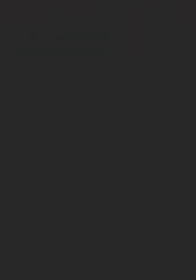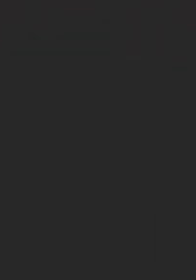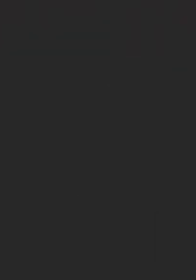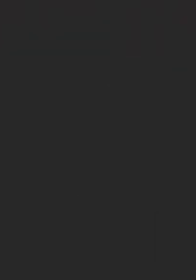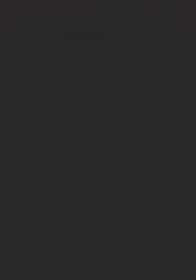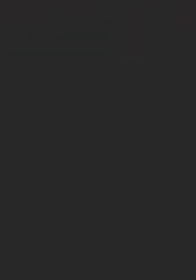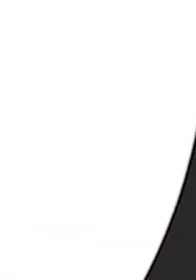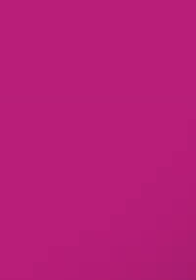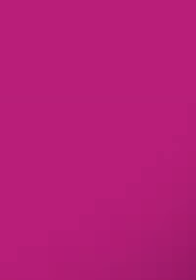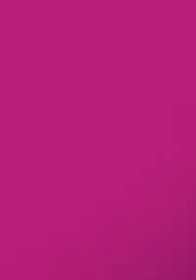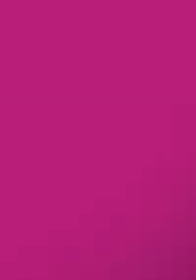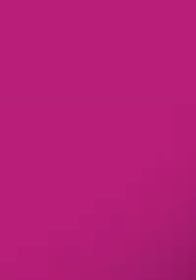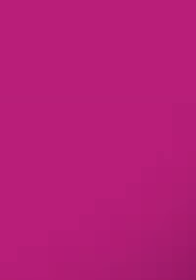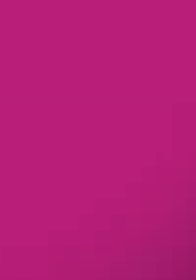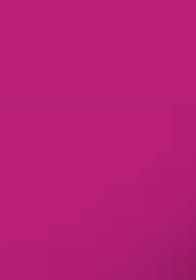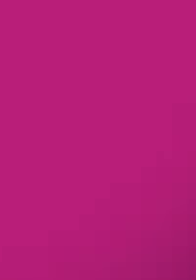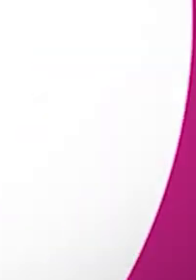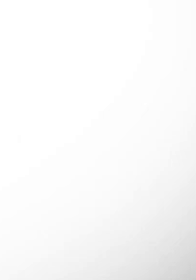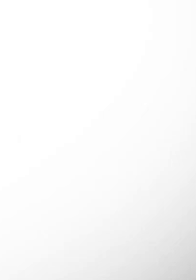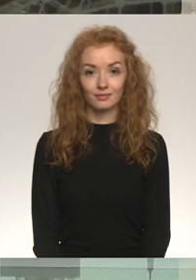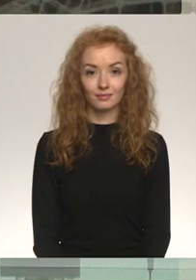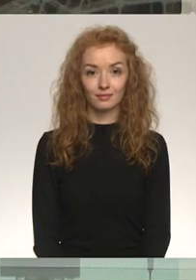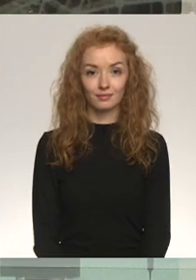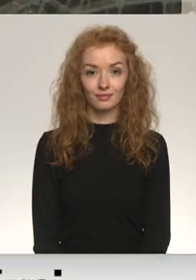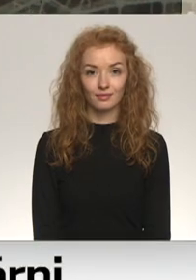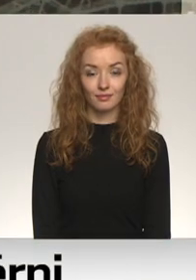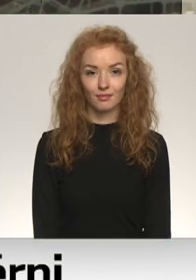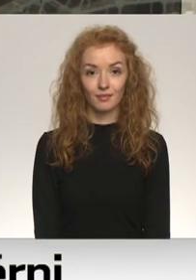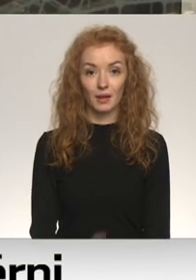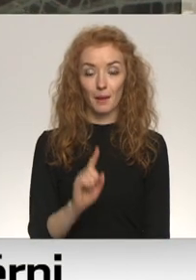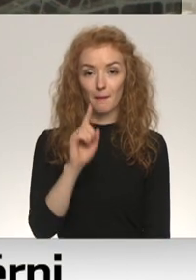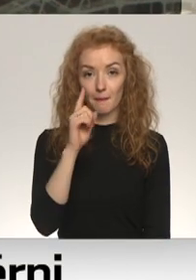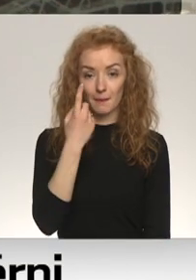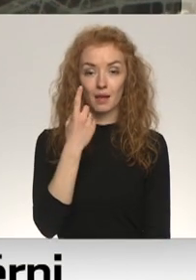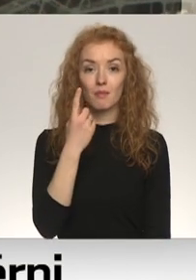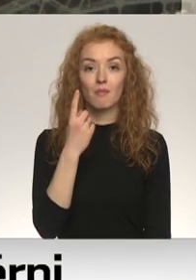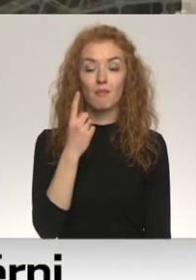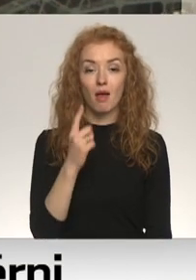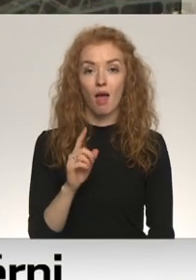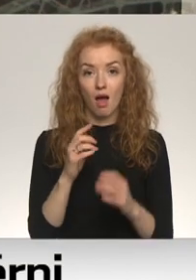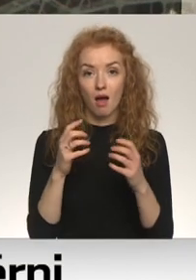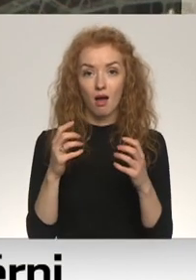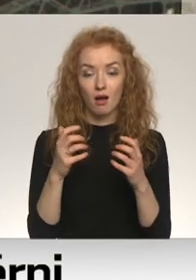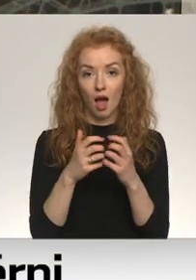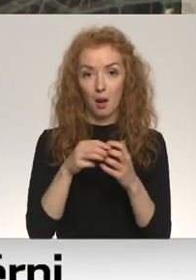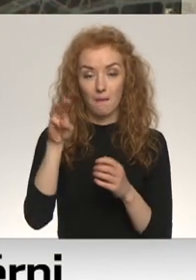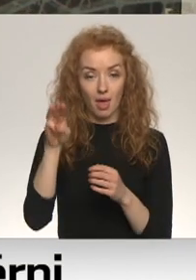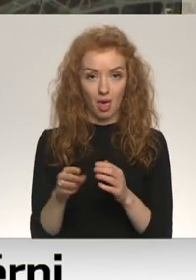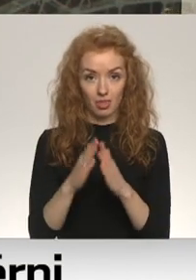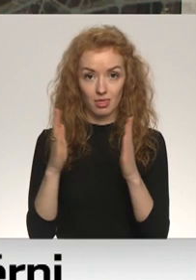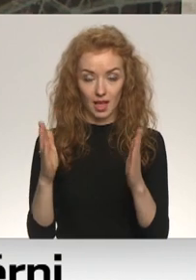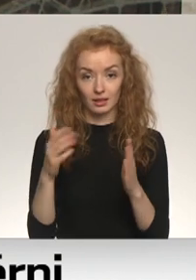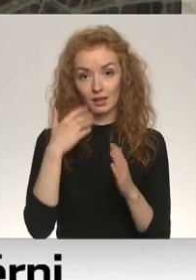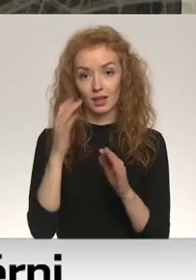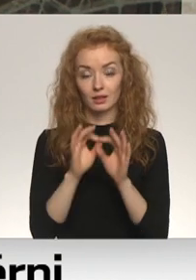Re, viss ēters ir te! Jau pirmajā Krievijas pret Ukrainu sāktā kara mēnesī Latvijā